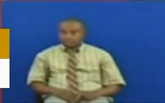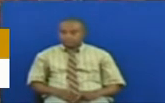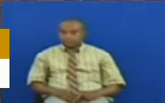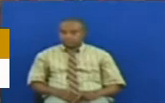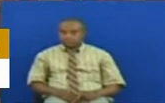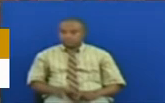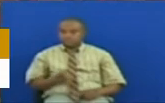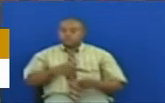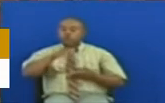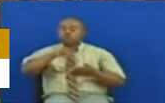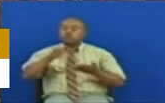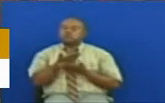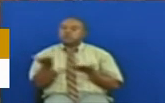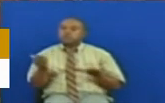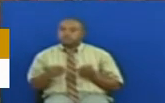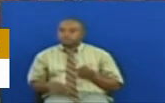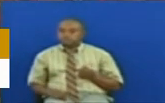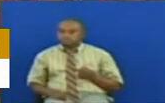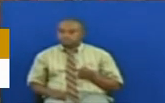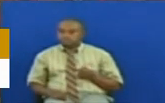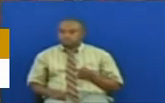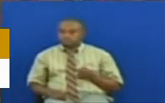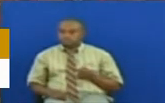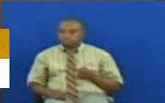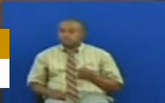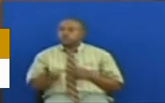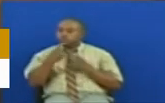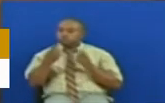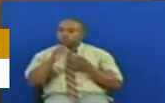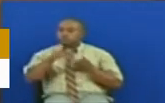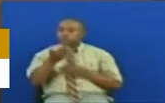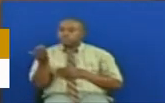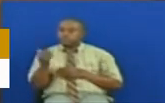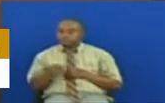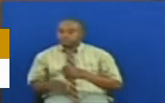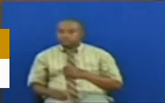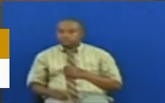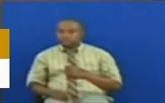Ukurasa namba ngapi? Ukurasa namba ngapi hiyo kapu yako unazungumza?